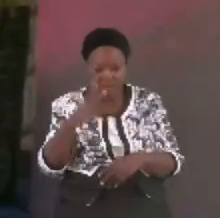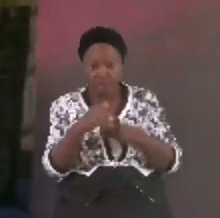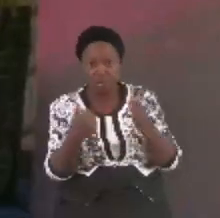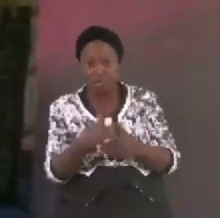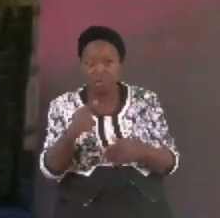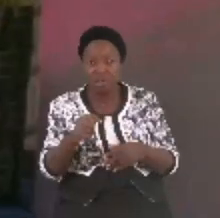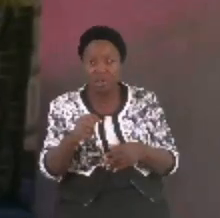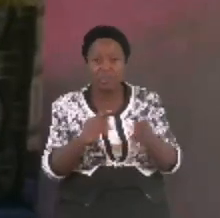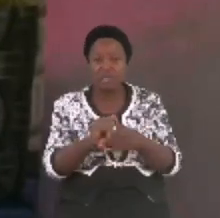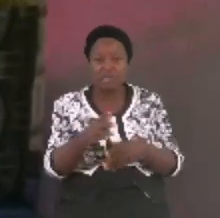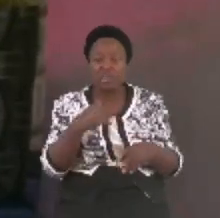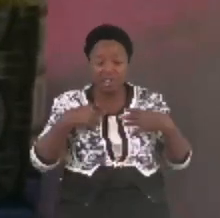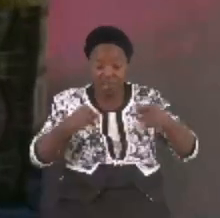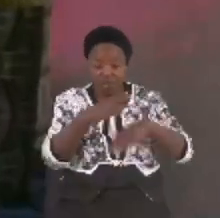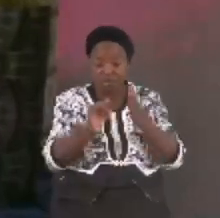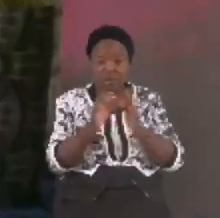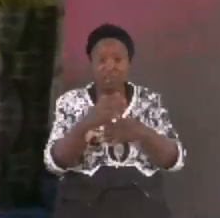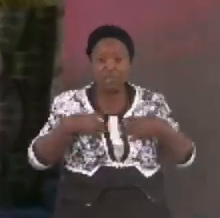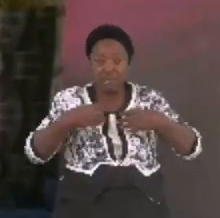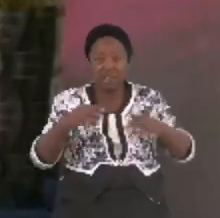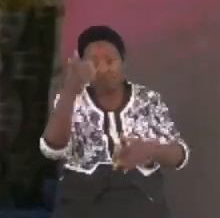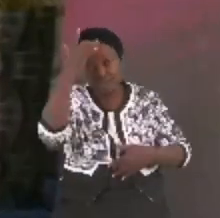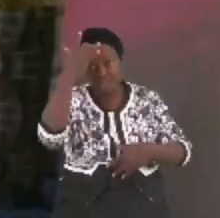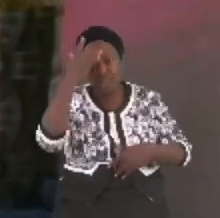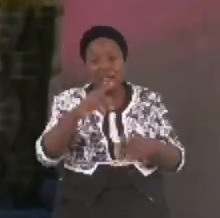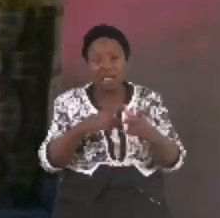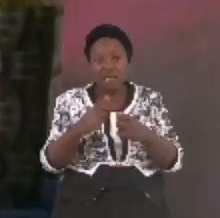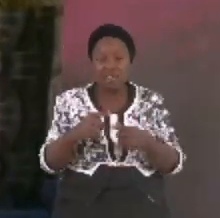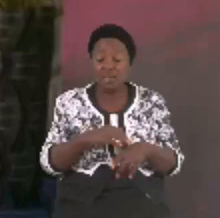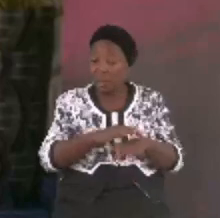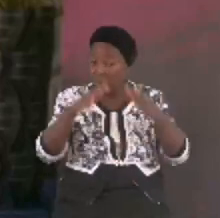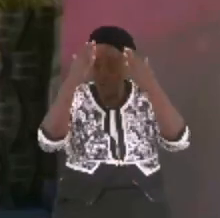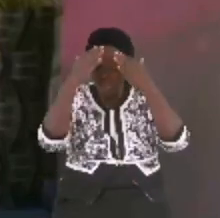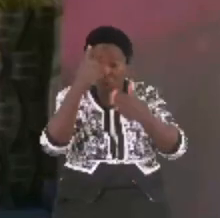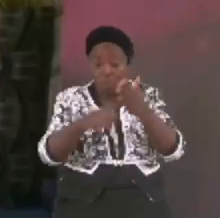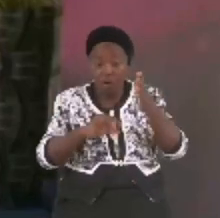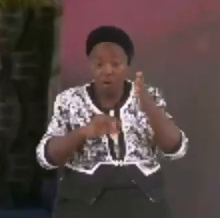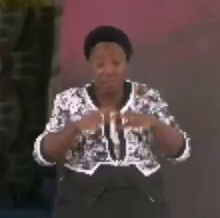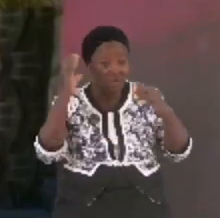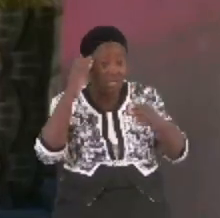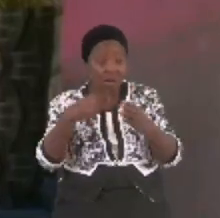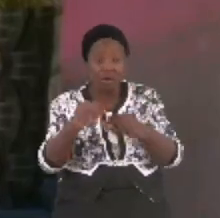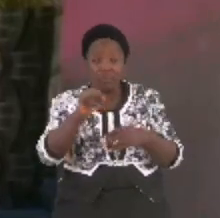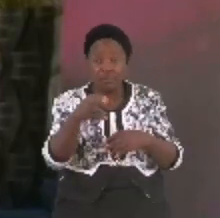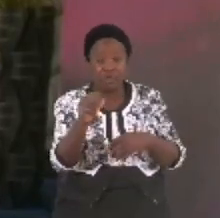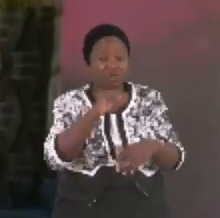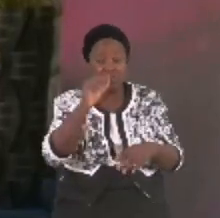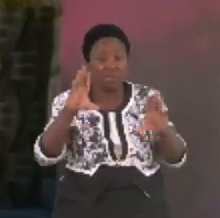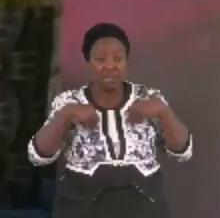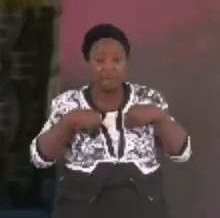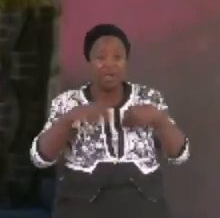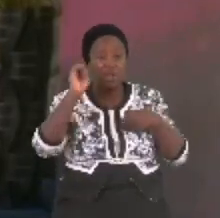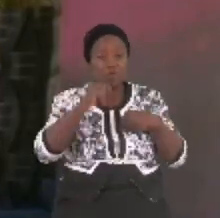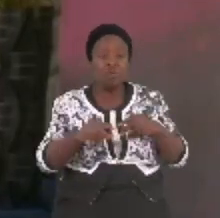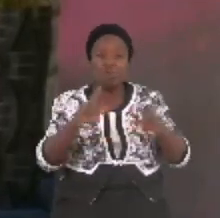n'ai jamais vu ça, hein. C'est ce que Jean a fait, ce que je n'ai pas écouté de Jean, je ne vais pas accepter cela. Il était limité,